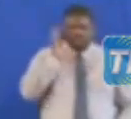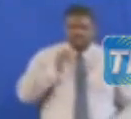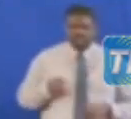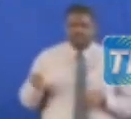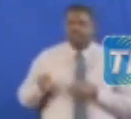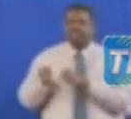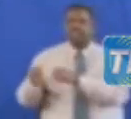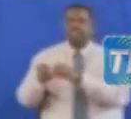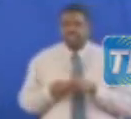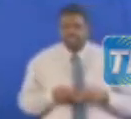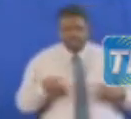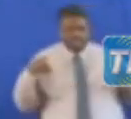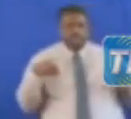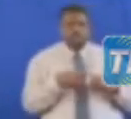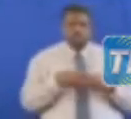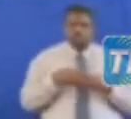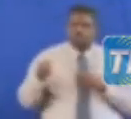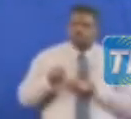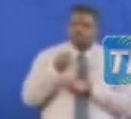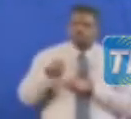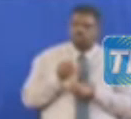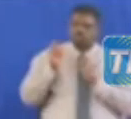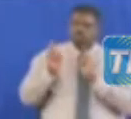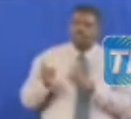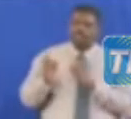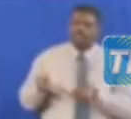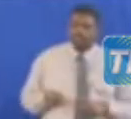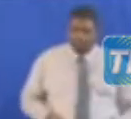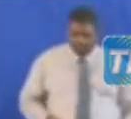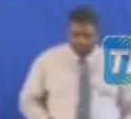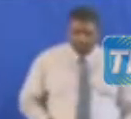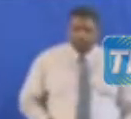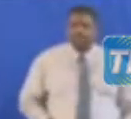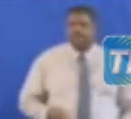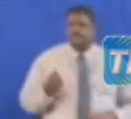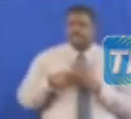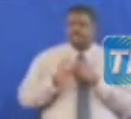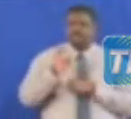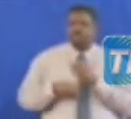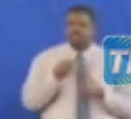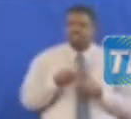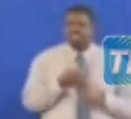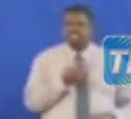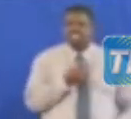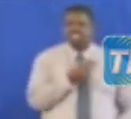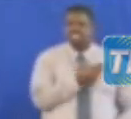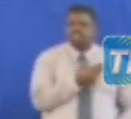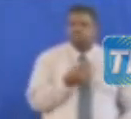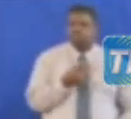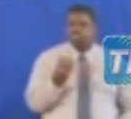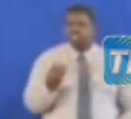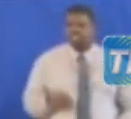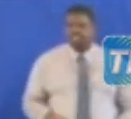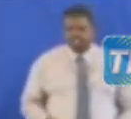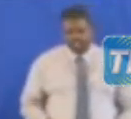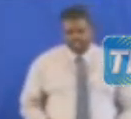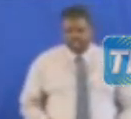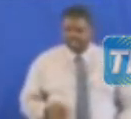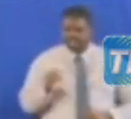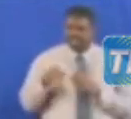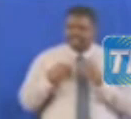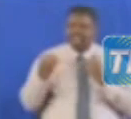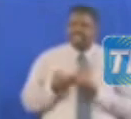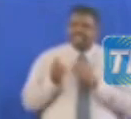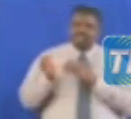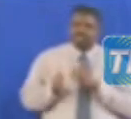mitaa na tume ya watumishi wa walimu TSC. Katika mwaka wa fedha 2023-2024,